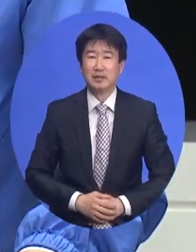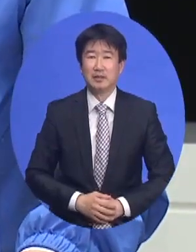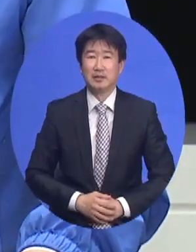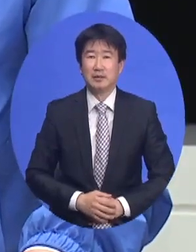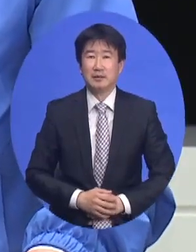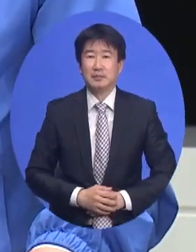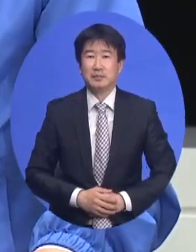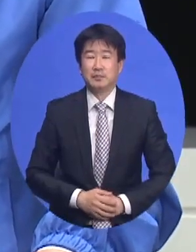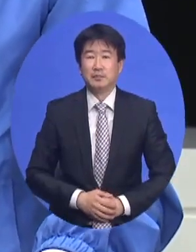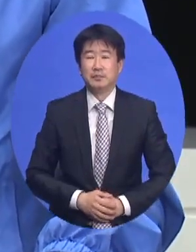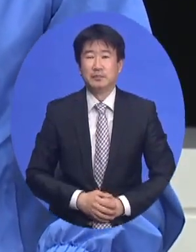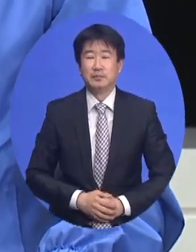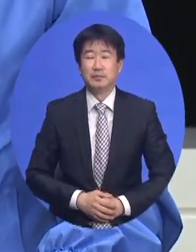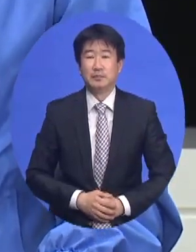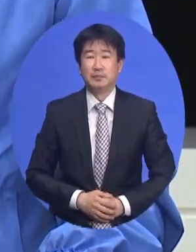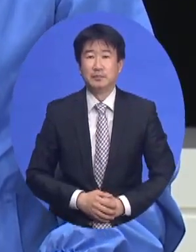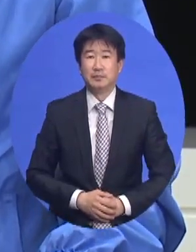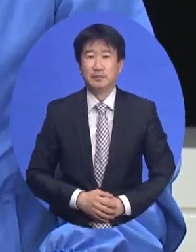그